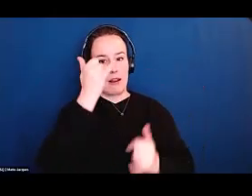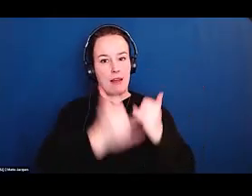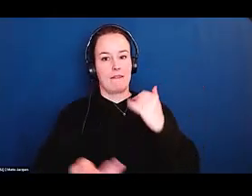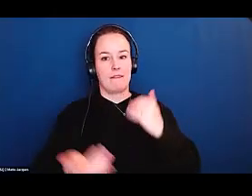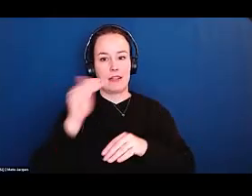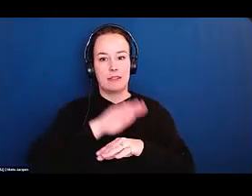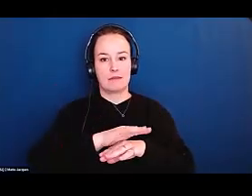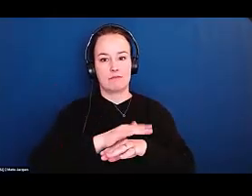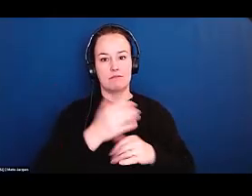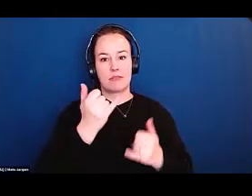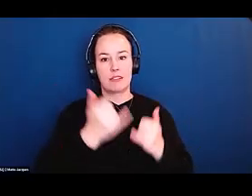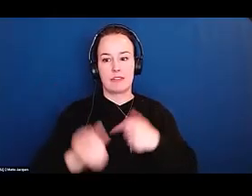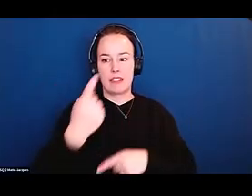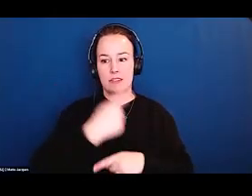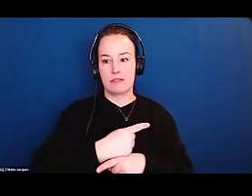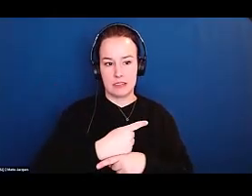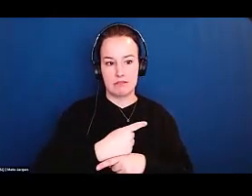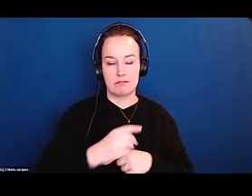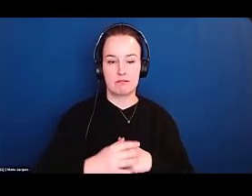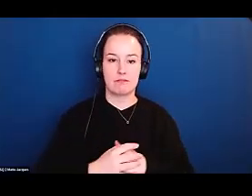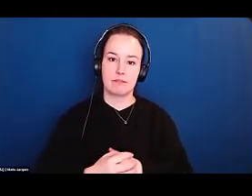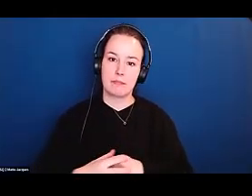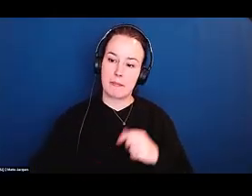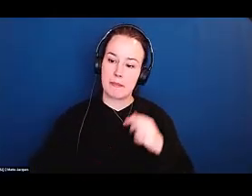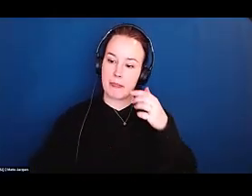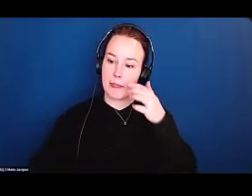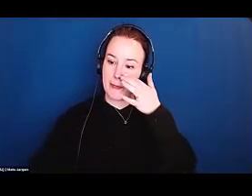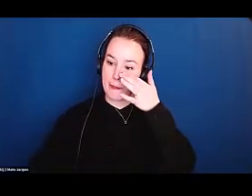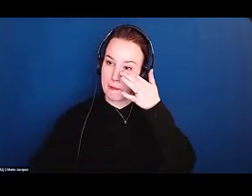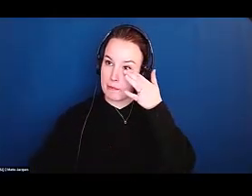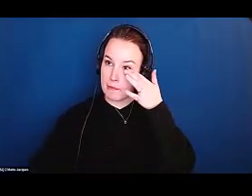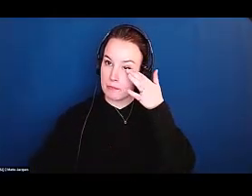reçoivent avec la société de Cocum Helper.